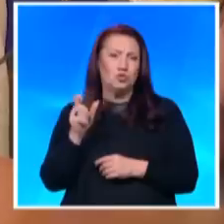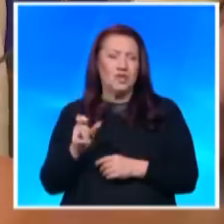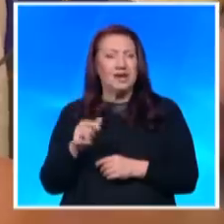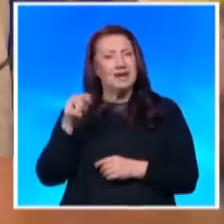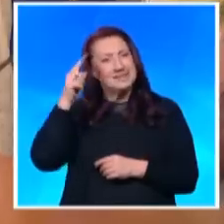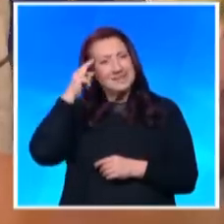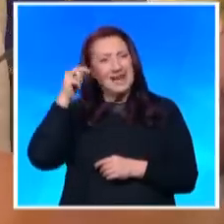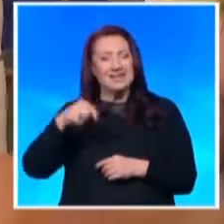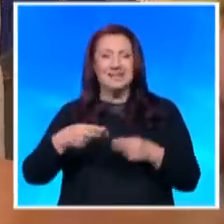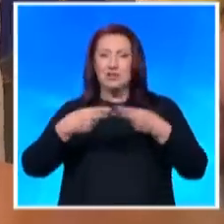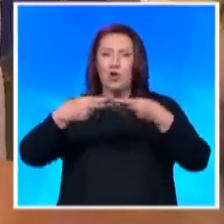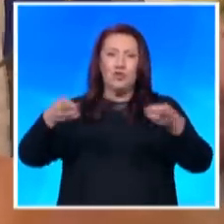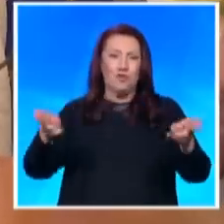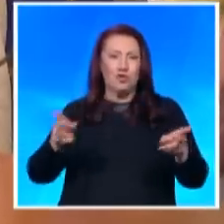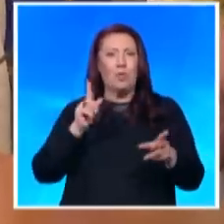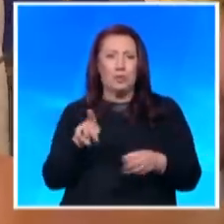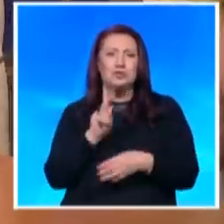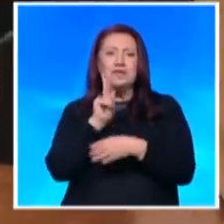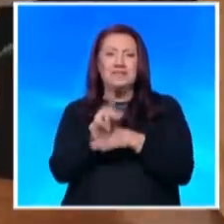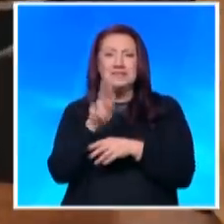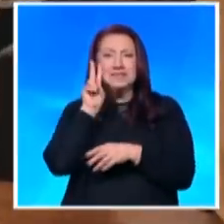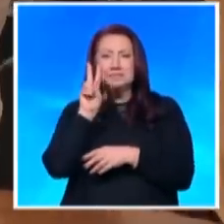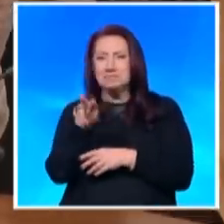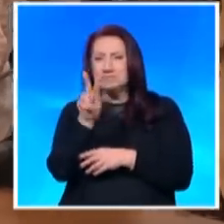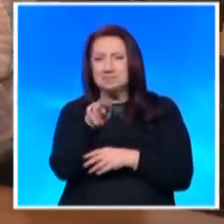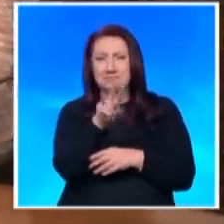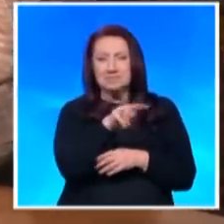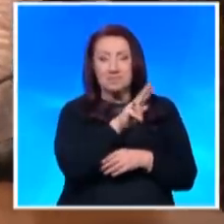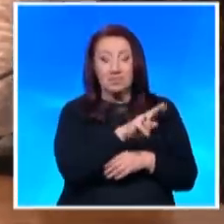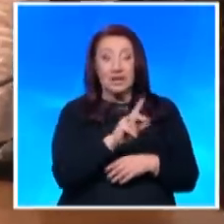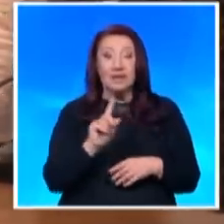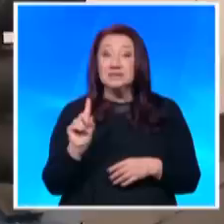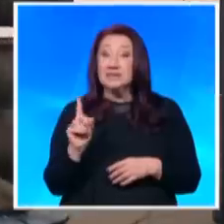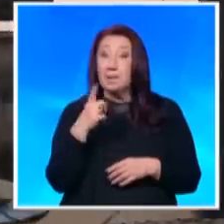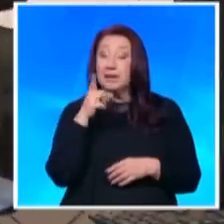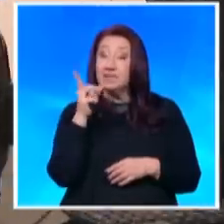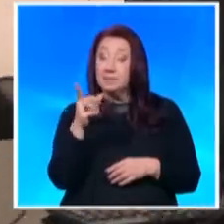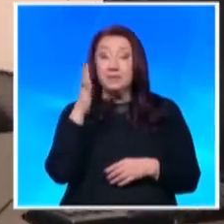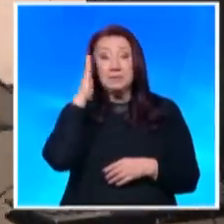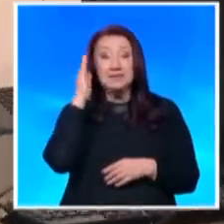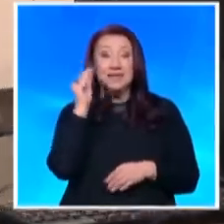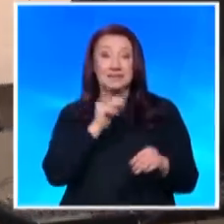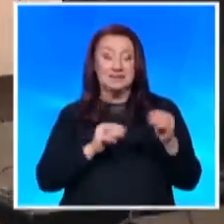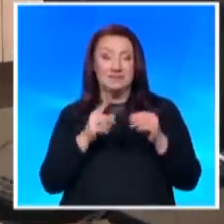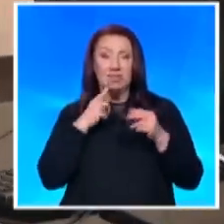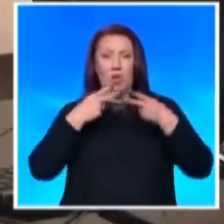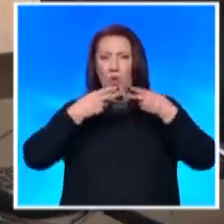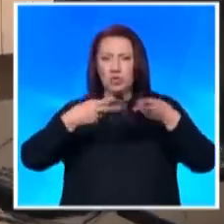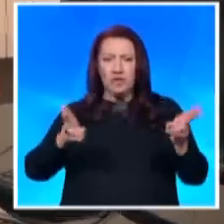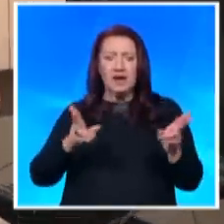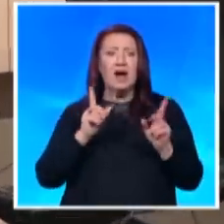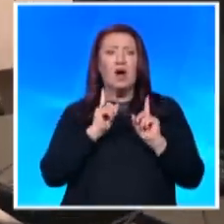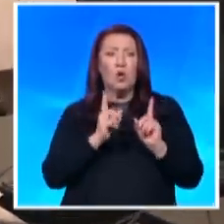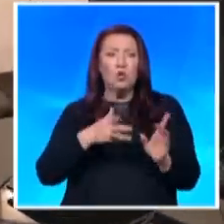отворените врати в Министерския съвет. За първи път от години насам Дондуков 1 се превърна в домакин, а гостите имаха възможност да